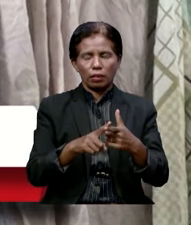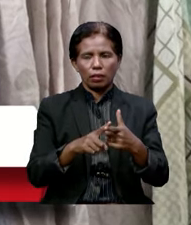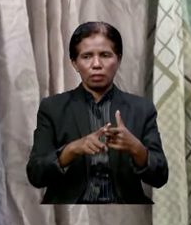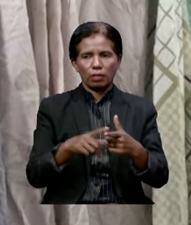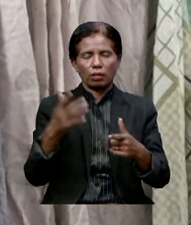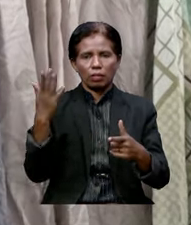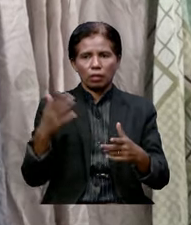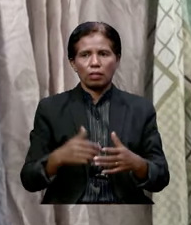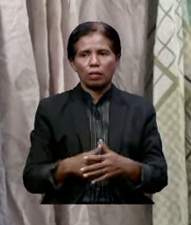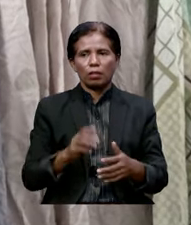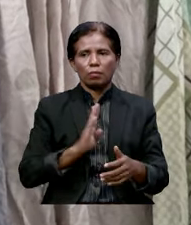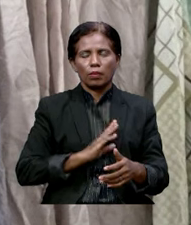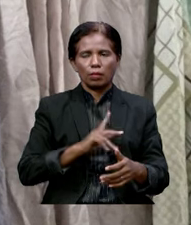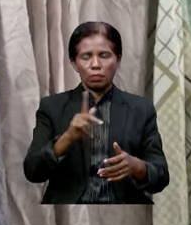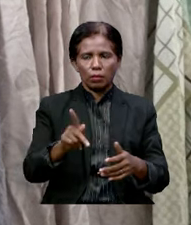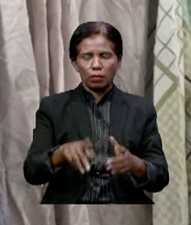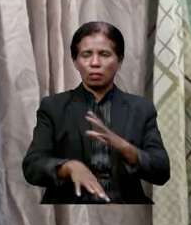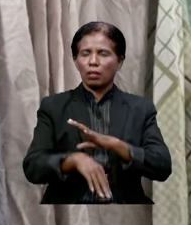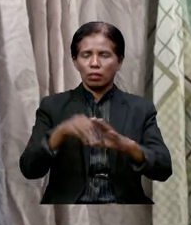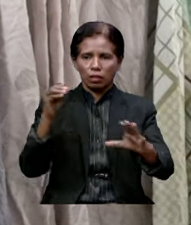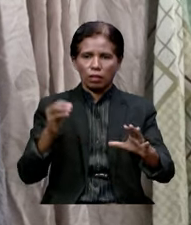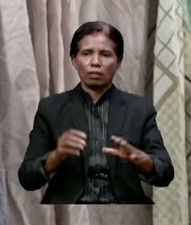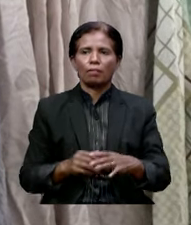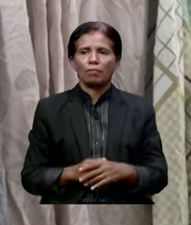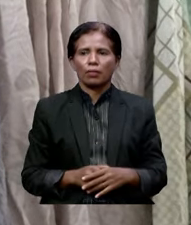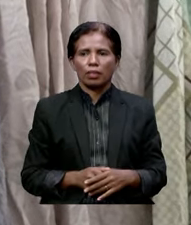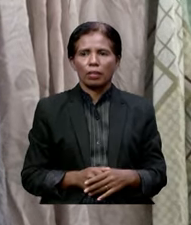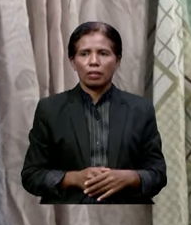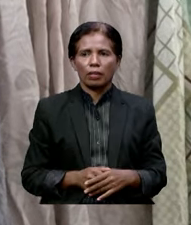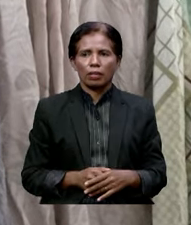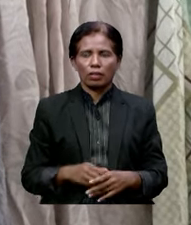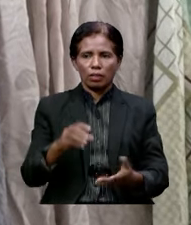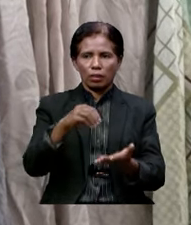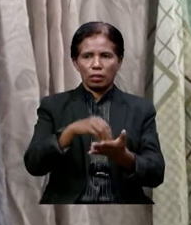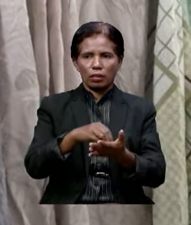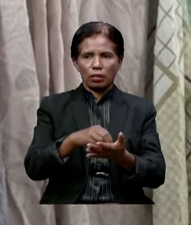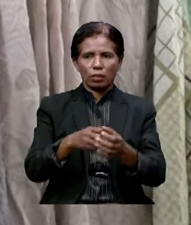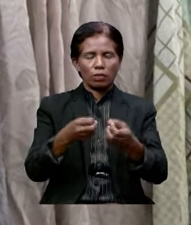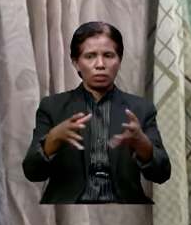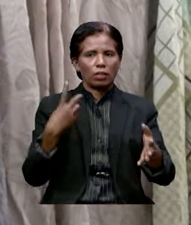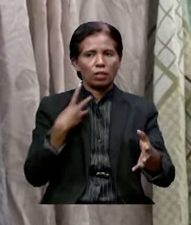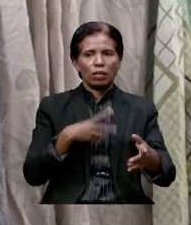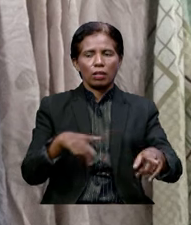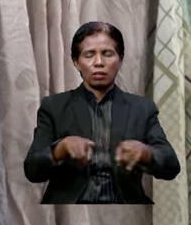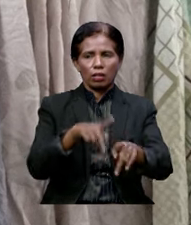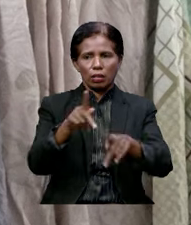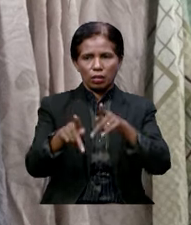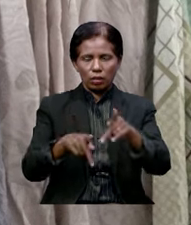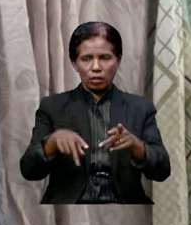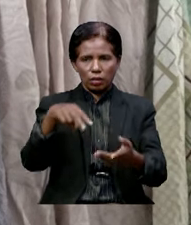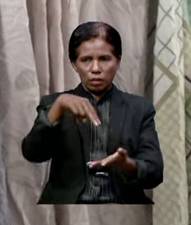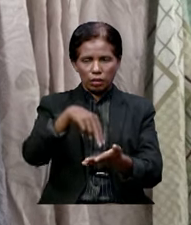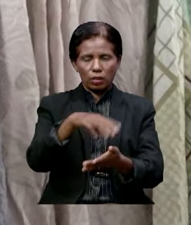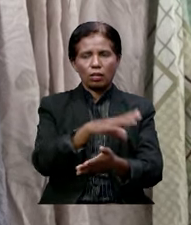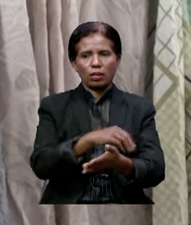ya be bonu klima den ato sai e mas pelo menos kria ne te la belu si kemer tamami nu dar sidana ne be existe